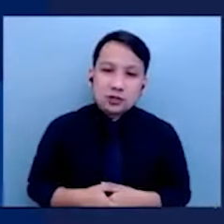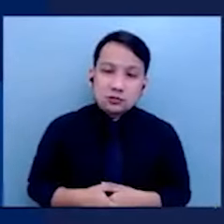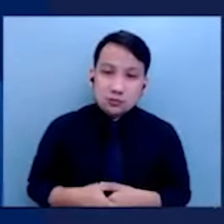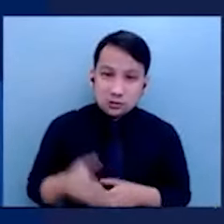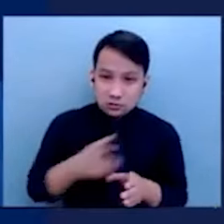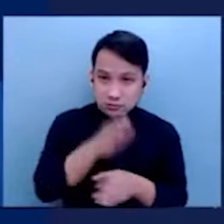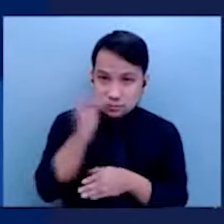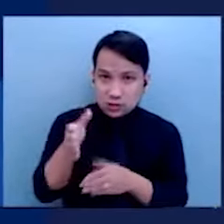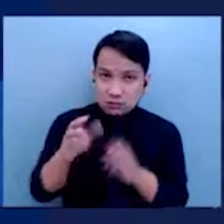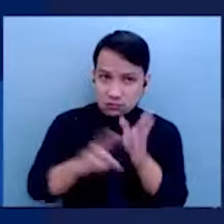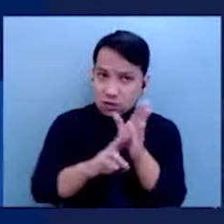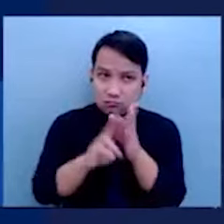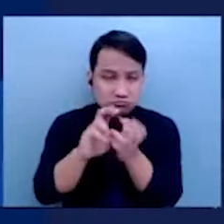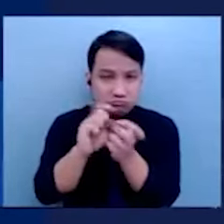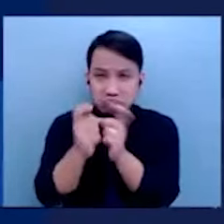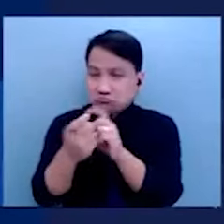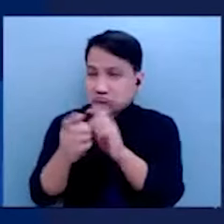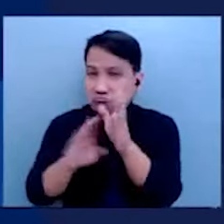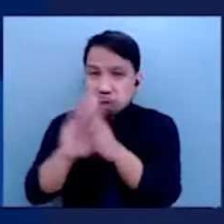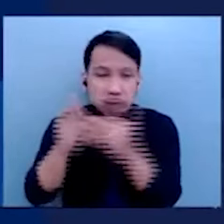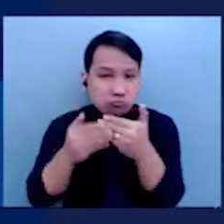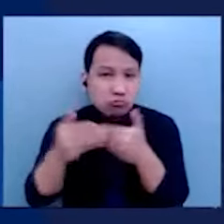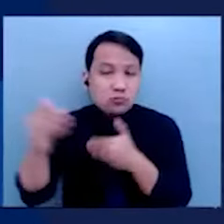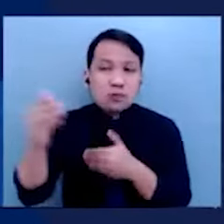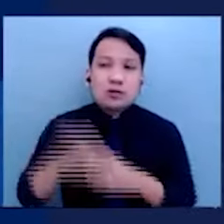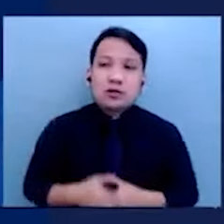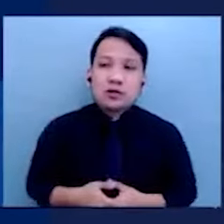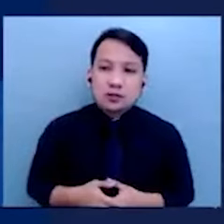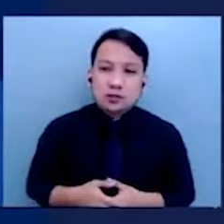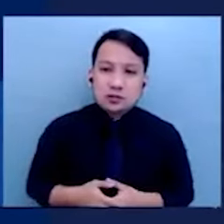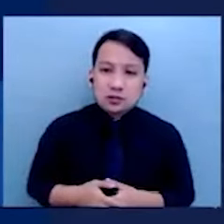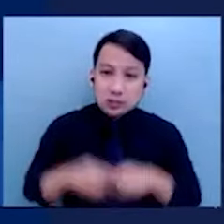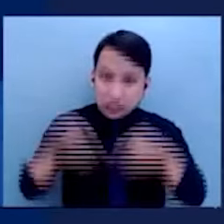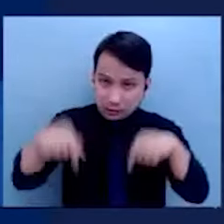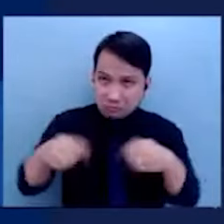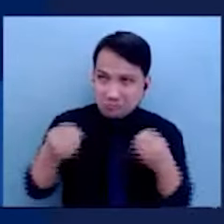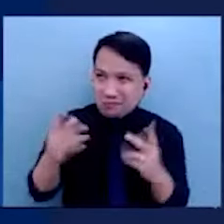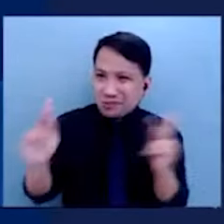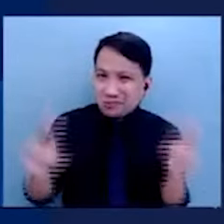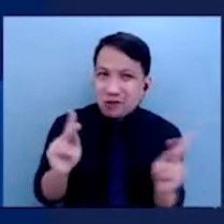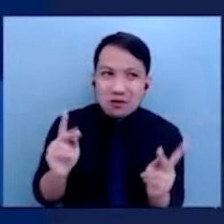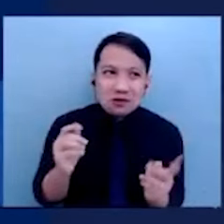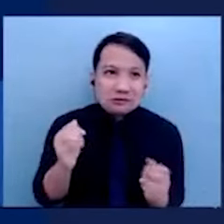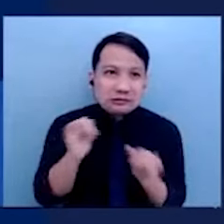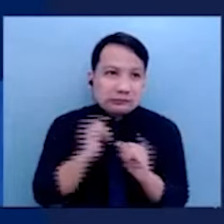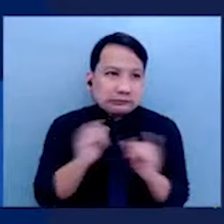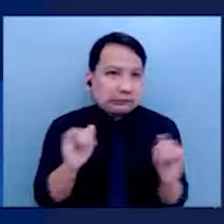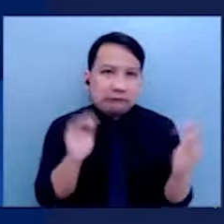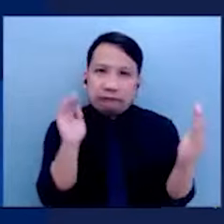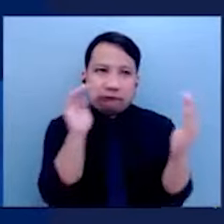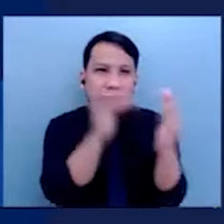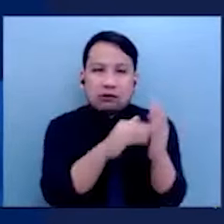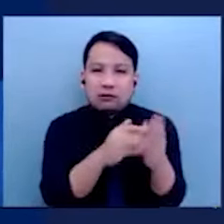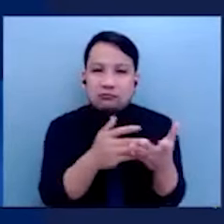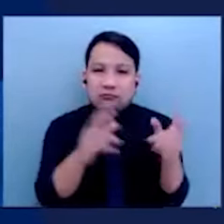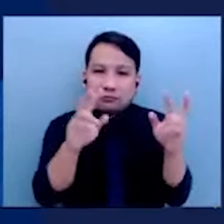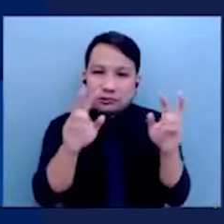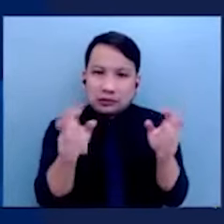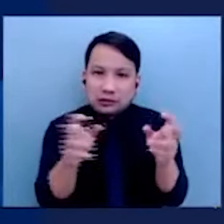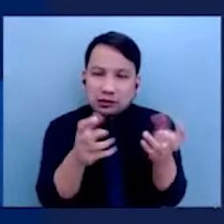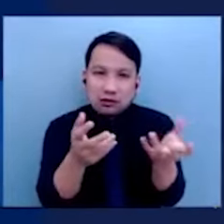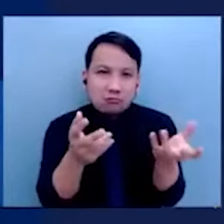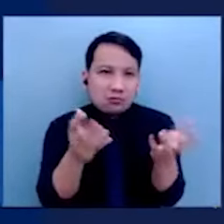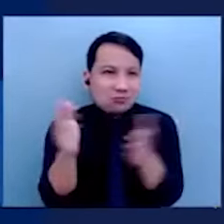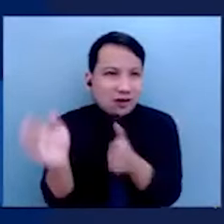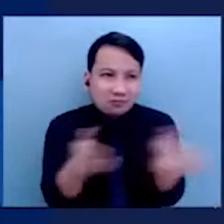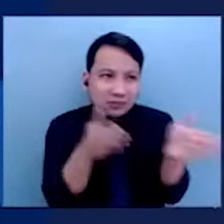progress. However, many people here are also against such plans because